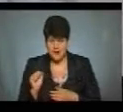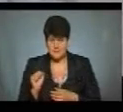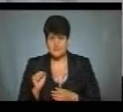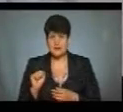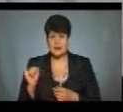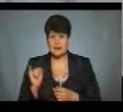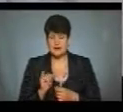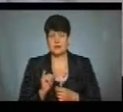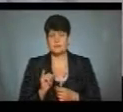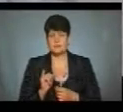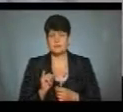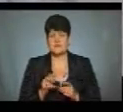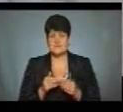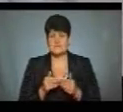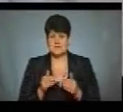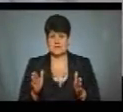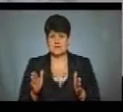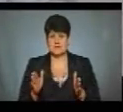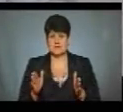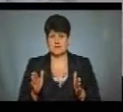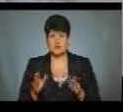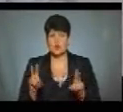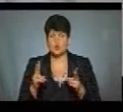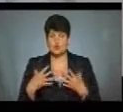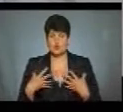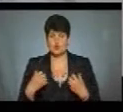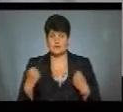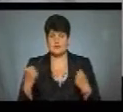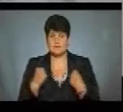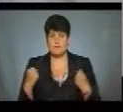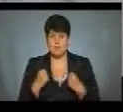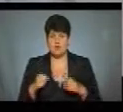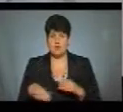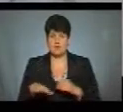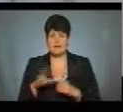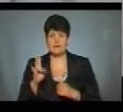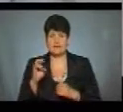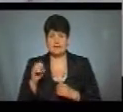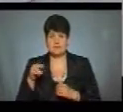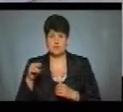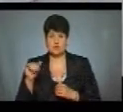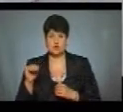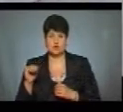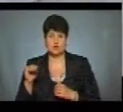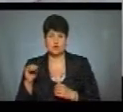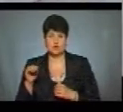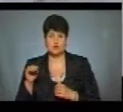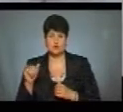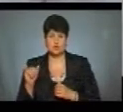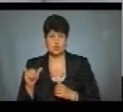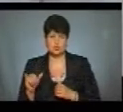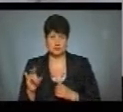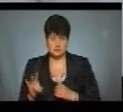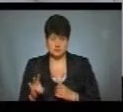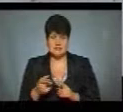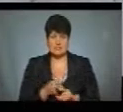в відкритому басейні клубу оздоровчого зимового плавання «Нептун». Це в парку Топільча. Залежить погодні умови, звичайно, ми